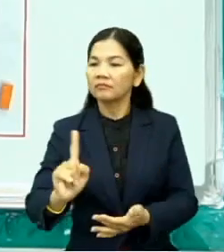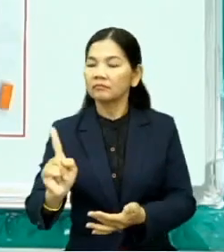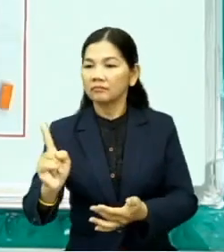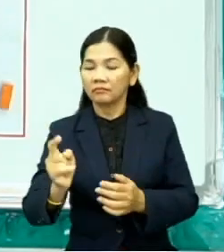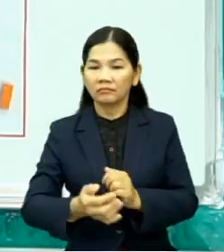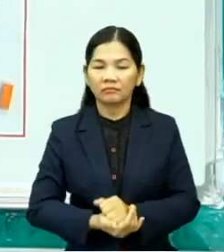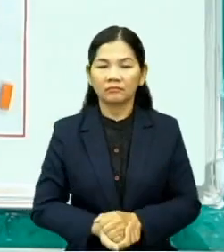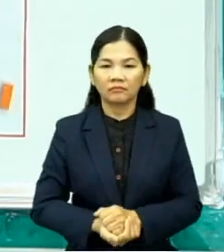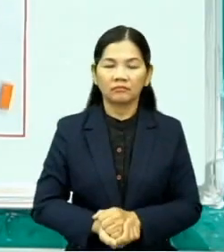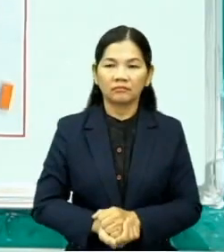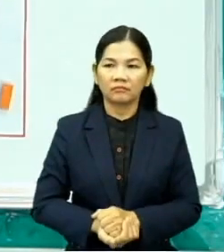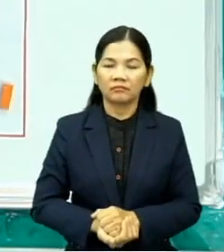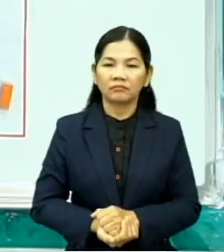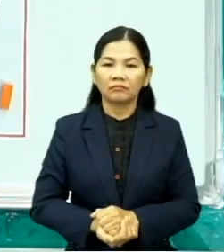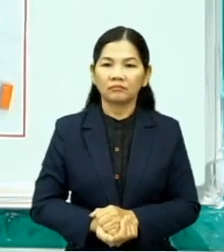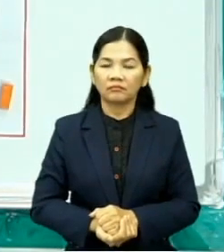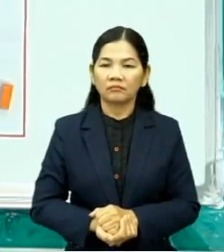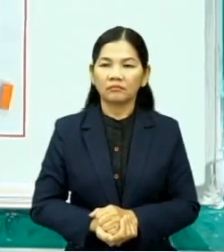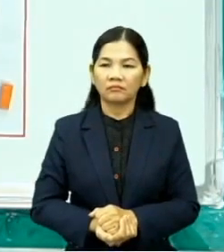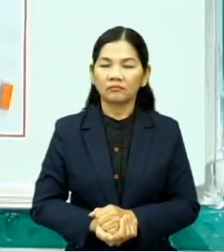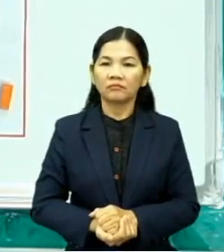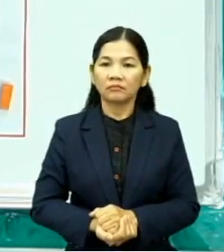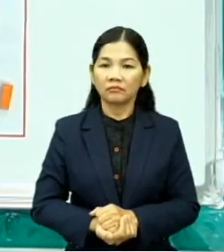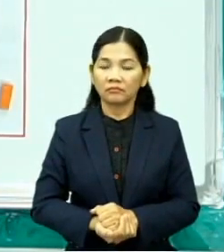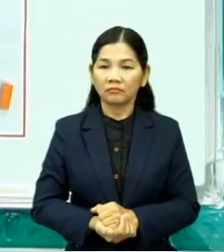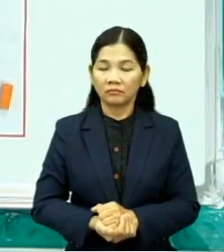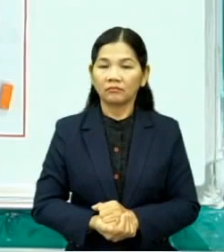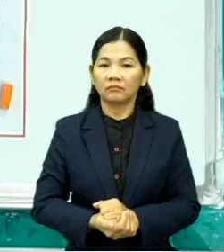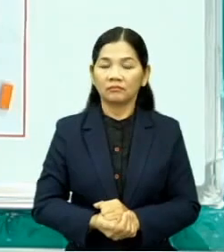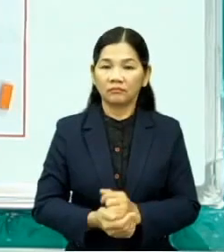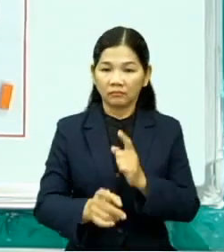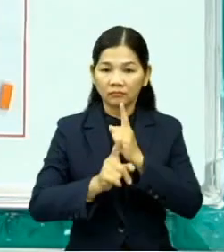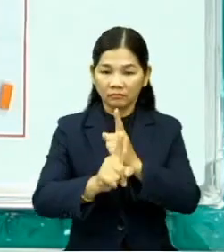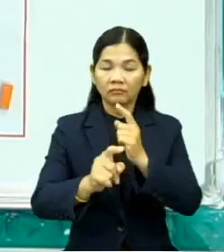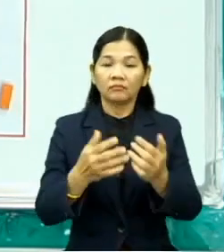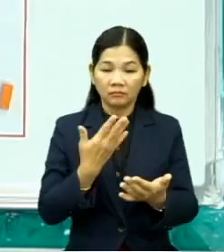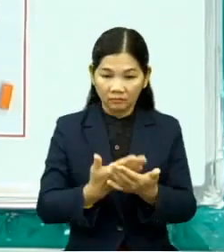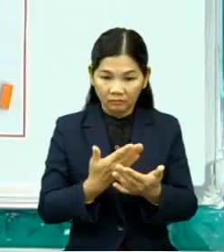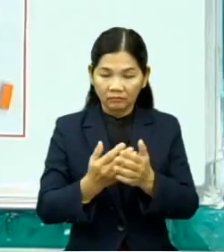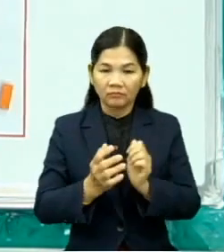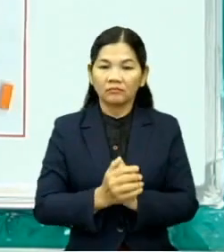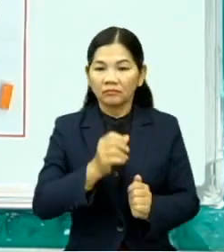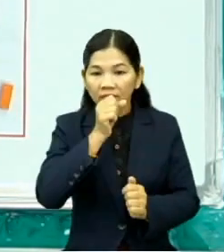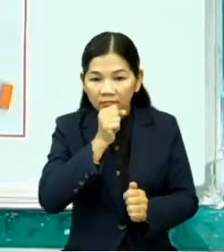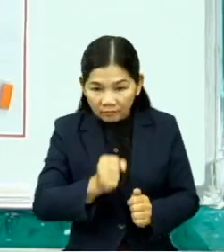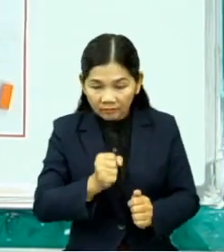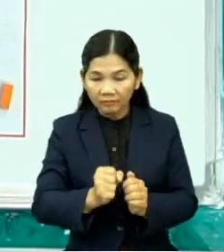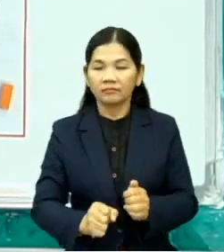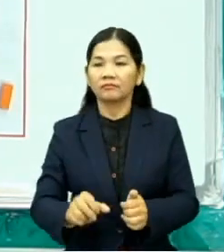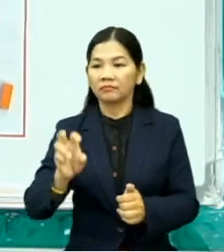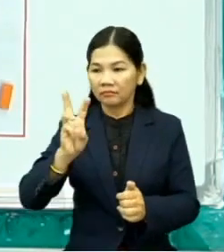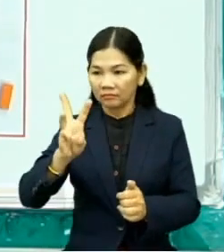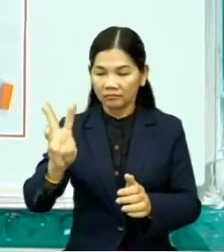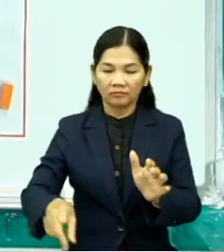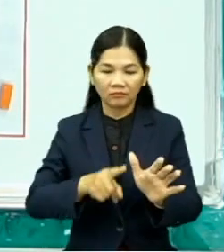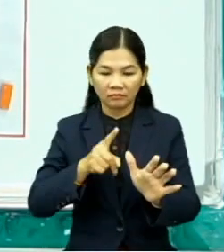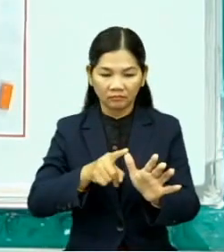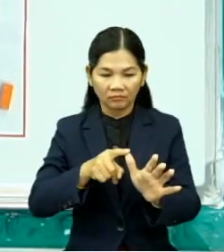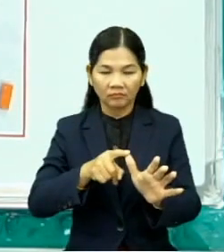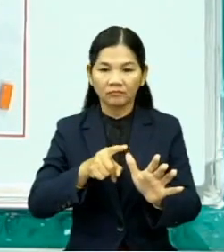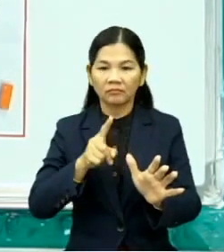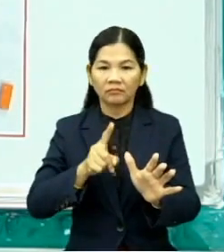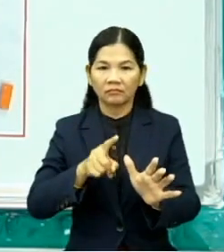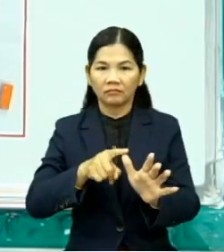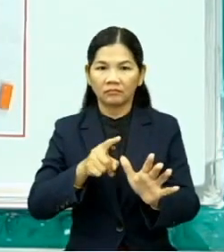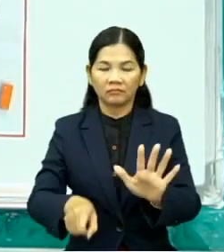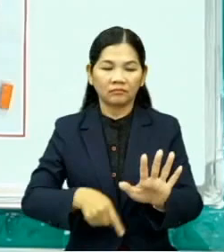tới cô chả chả cứ kì dọc tam chung mùa chả chung mùa tài dây nè con á chẳng tài dây